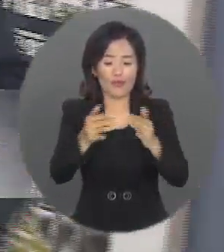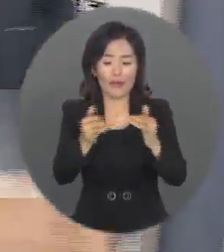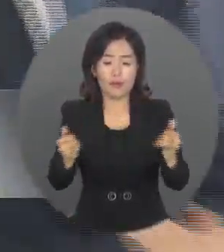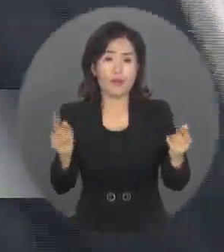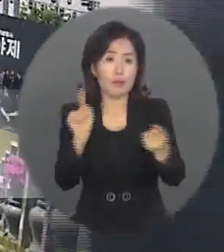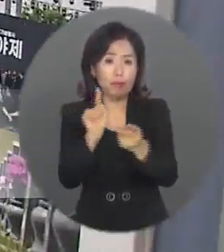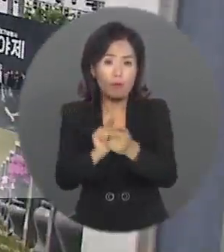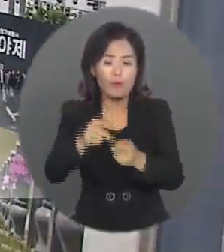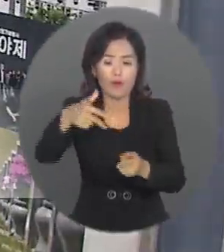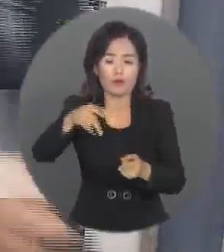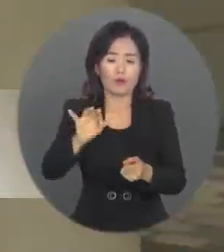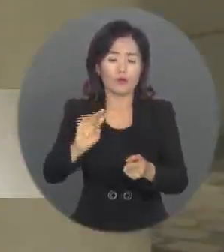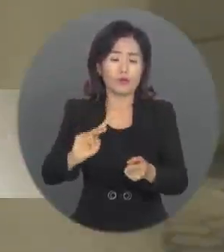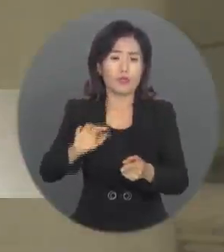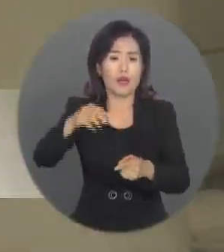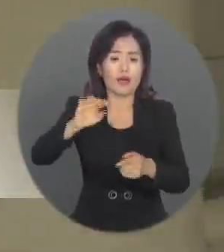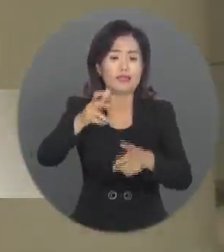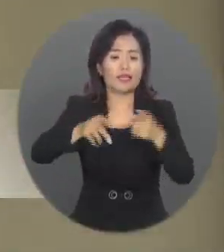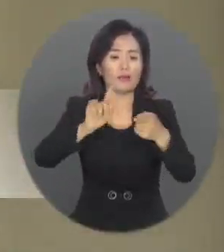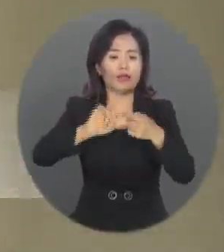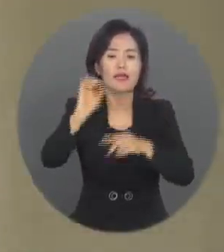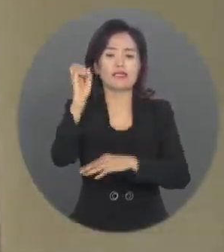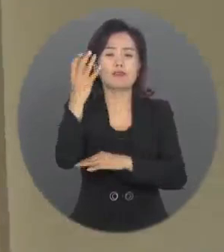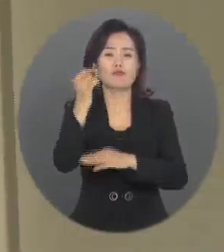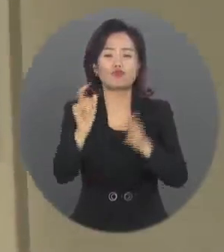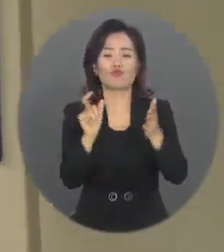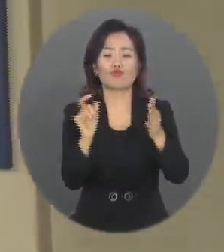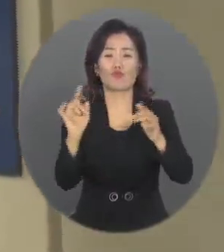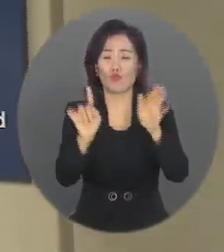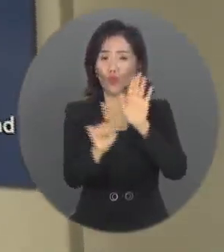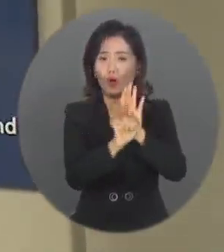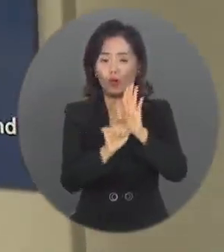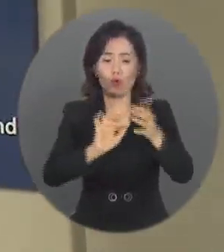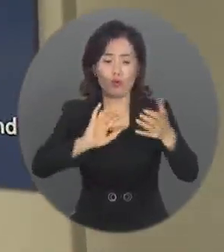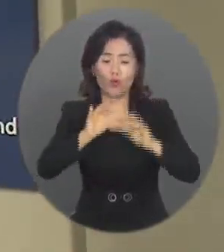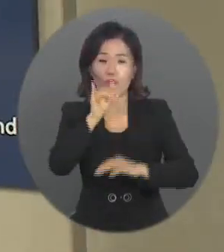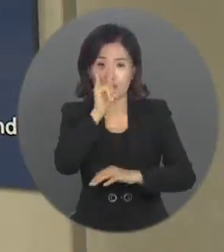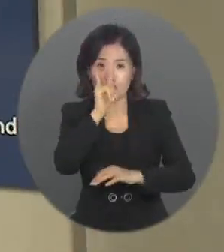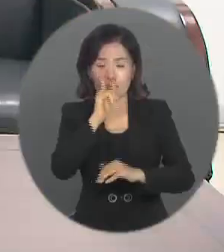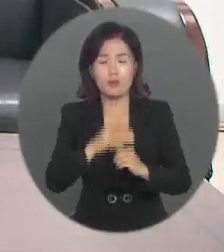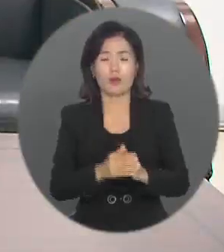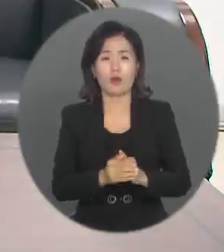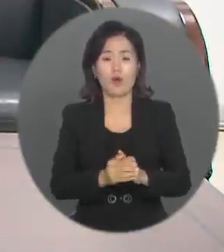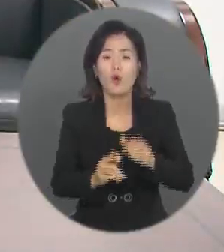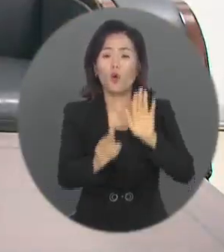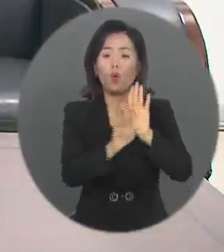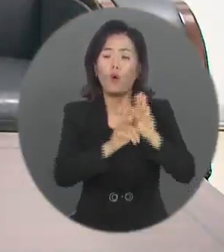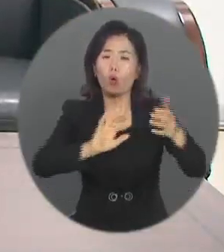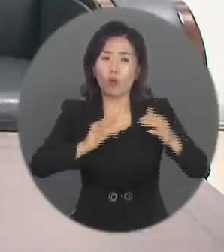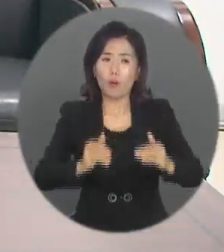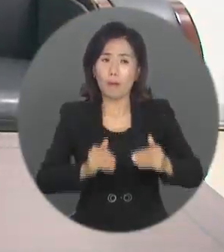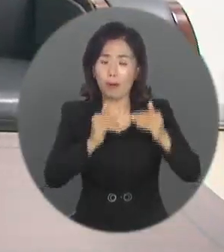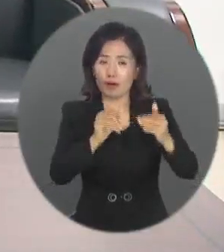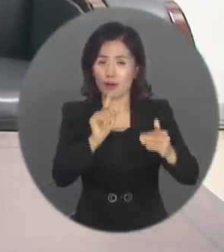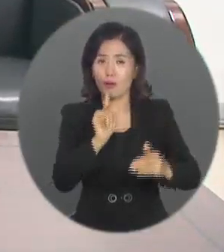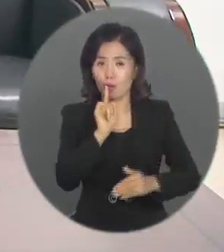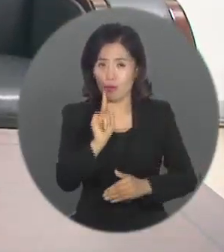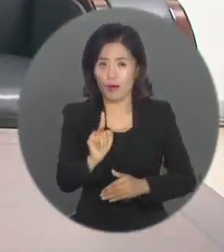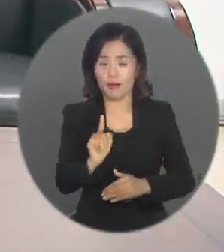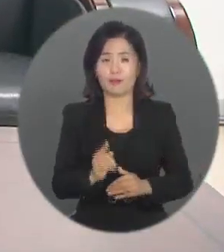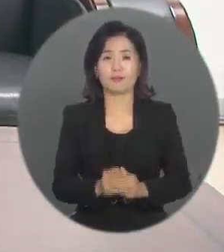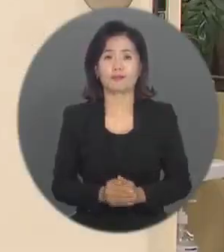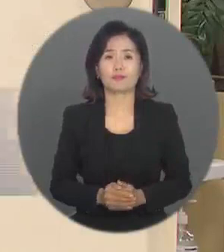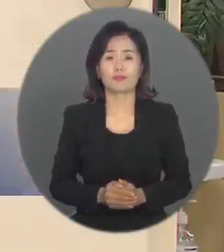만나 정율성 사업 신문 광고를 논의한 겁니다. 보훈 사업을 이야기하던 중 광고 논의까지 이어졌다고